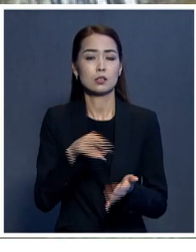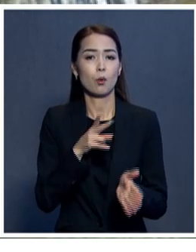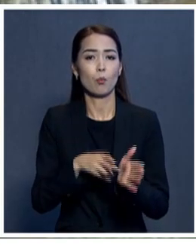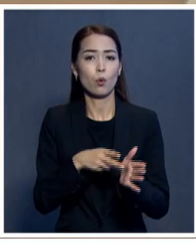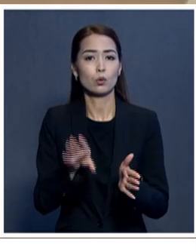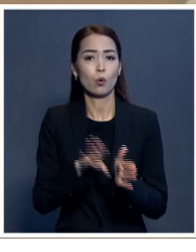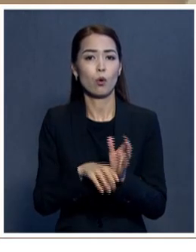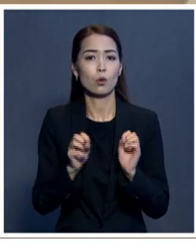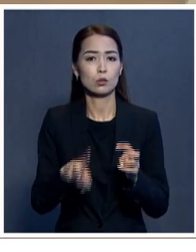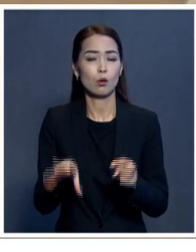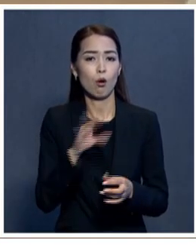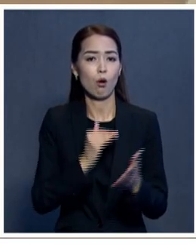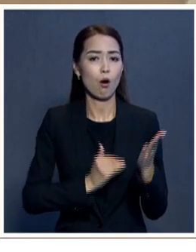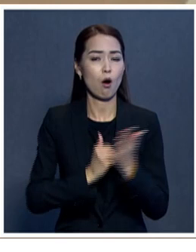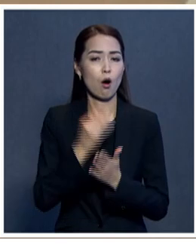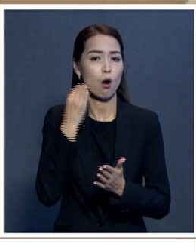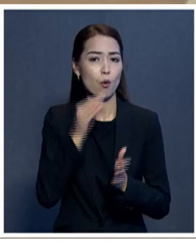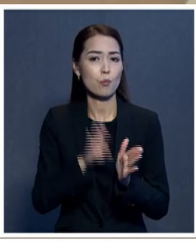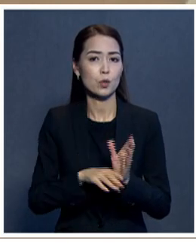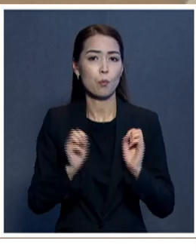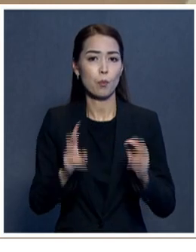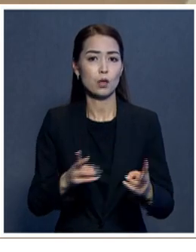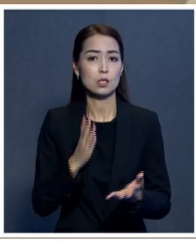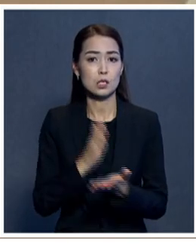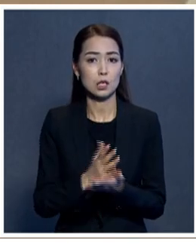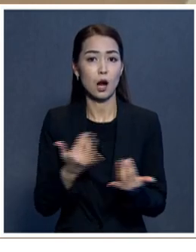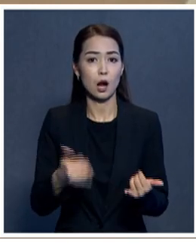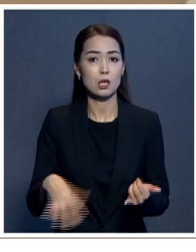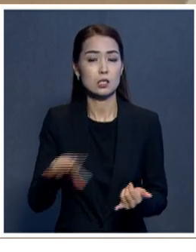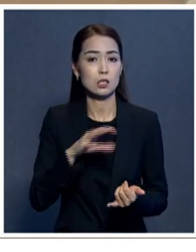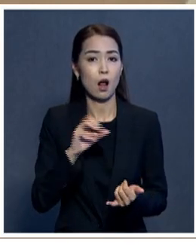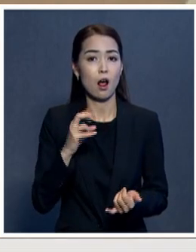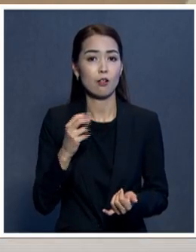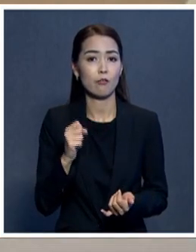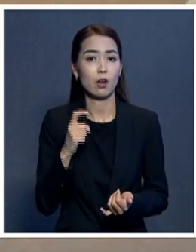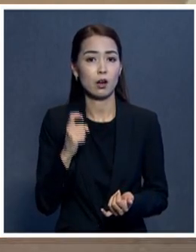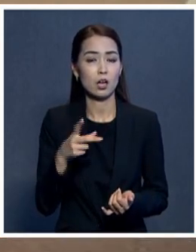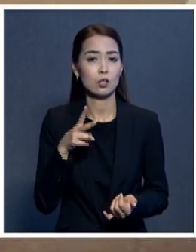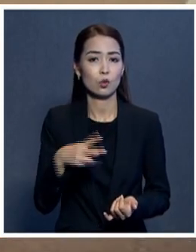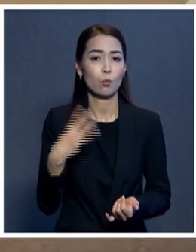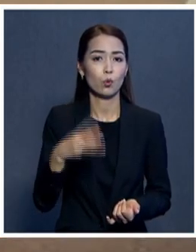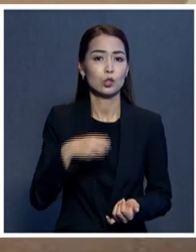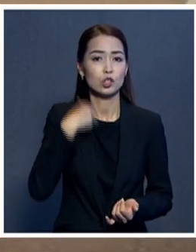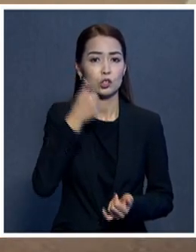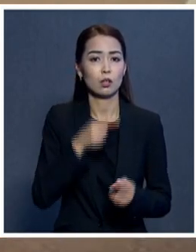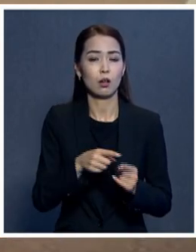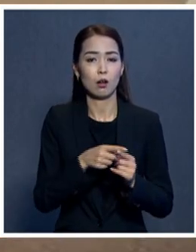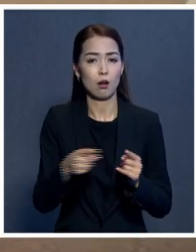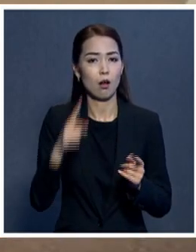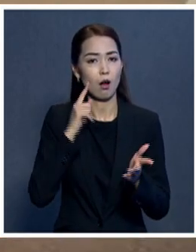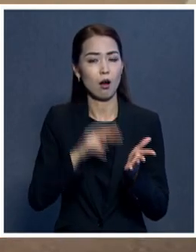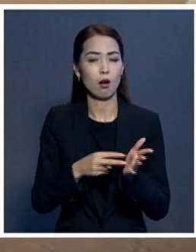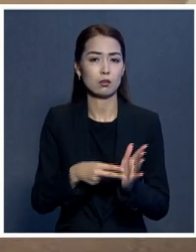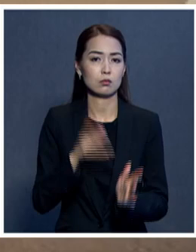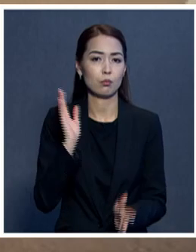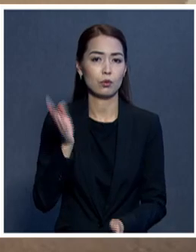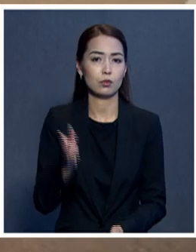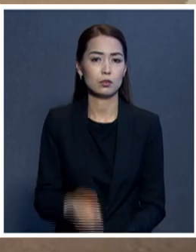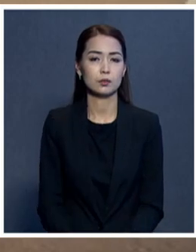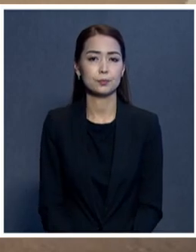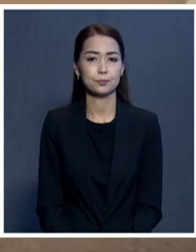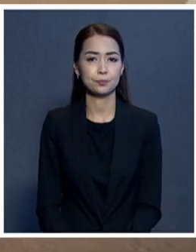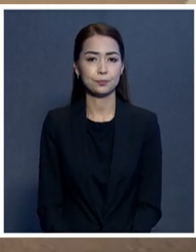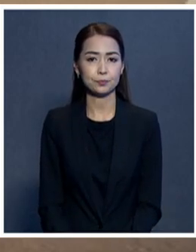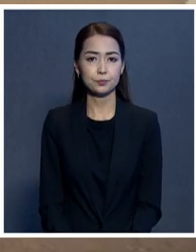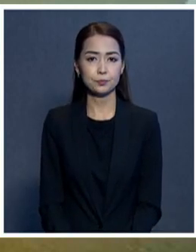қауіпсіздіктің жоғары екендігін көрсетеді. Егер сынақ ойдағыдай өтсе, Альфа X 2030 жылы қолданысқа беріледі